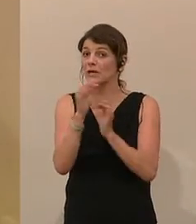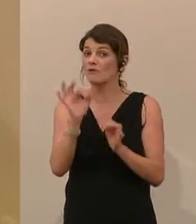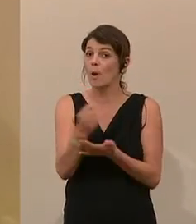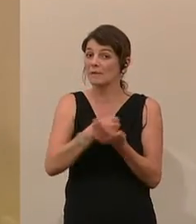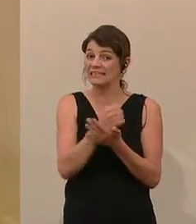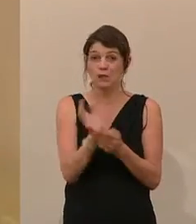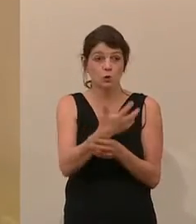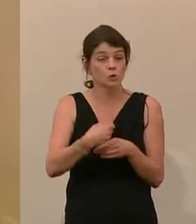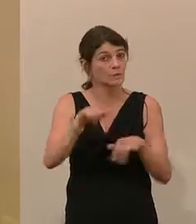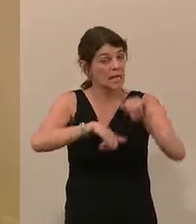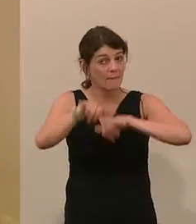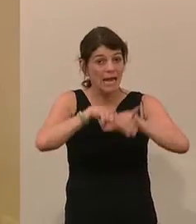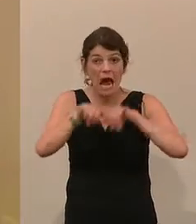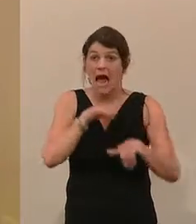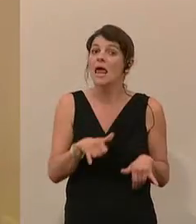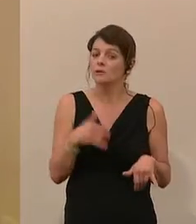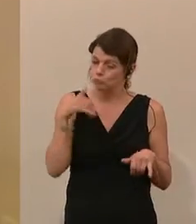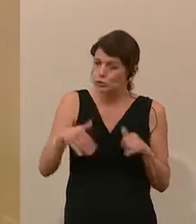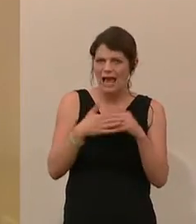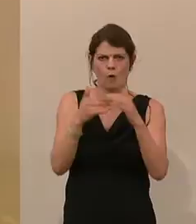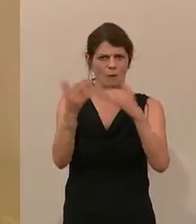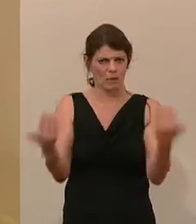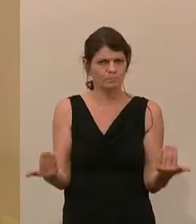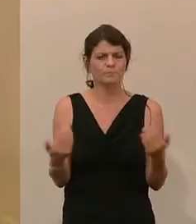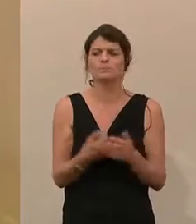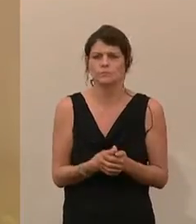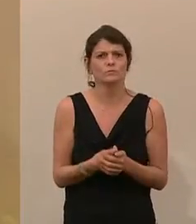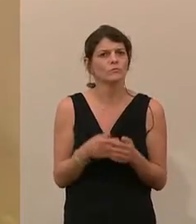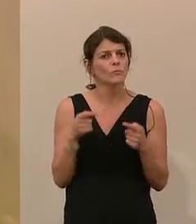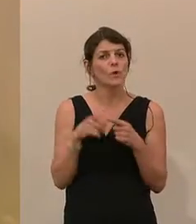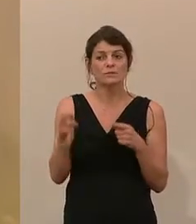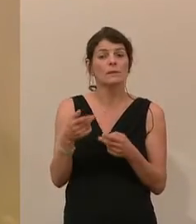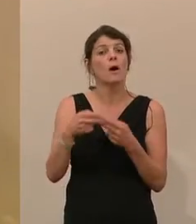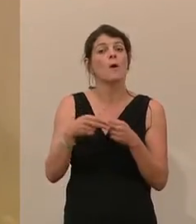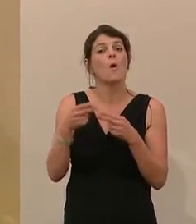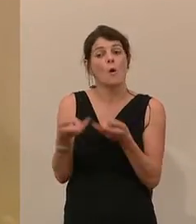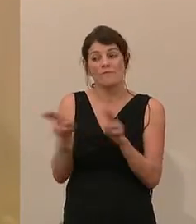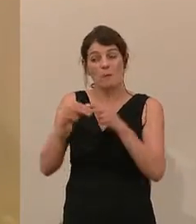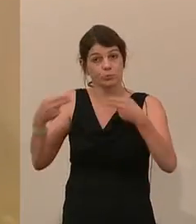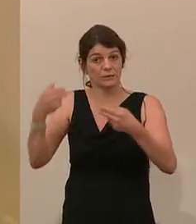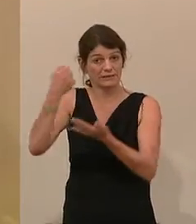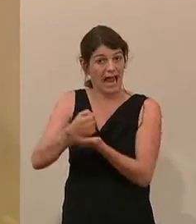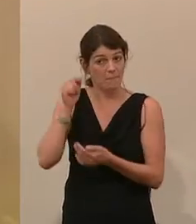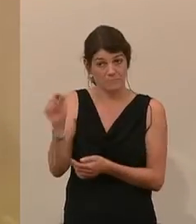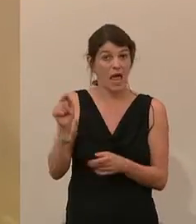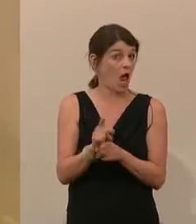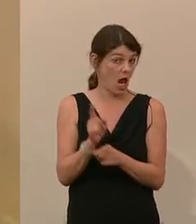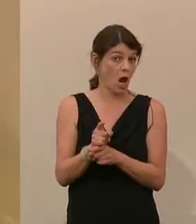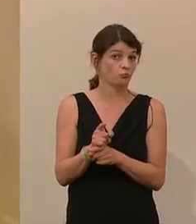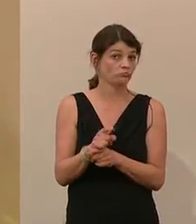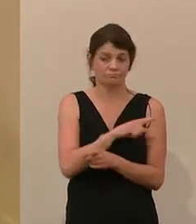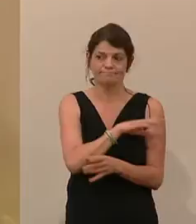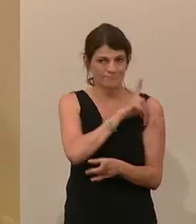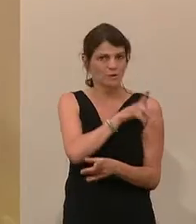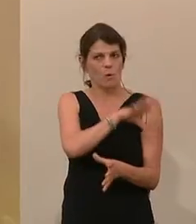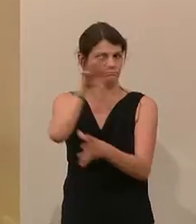genutzte Chemikalien aufgebaut werden soll und das im Umweltbundesamt auch dort den Sitz hat